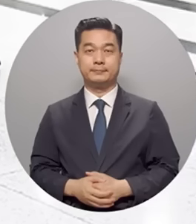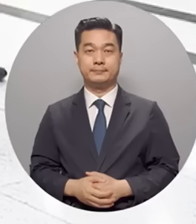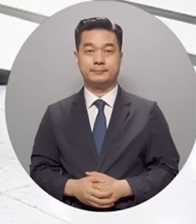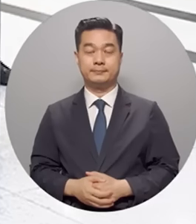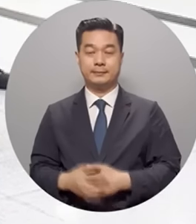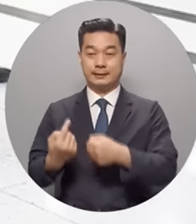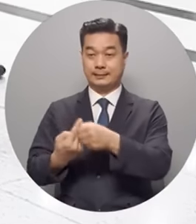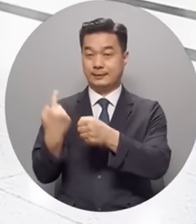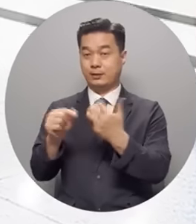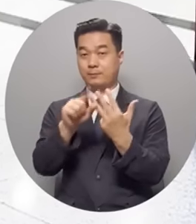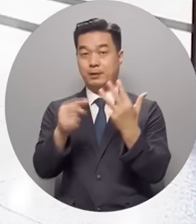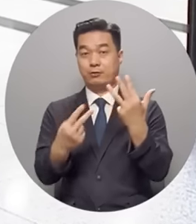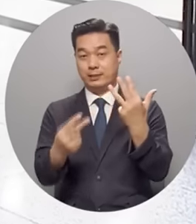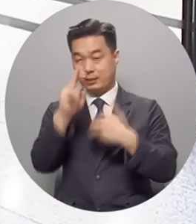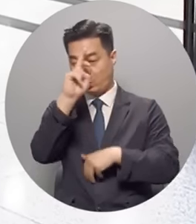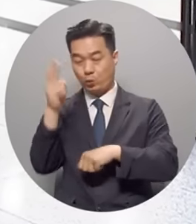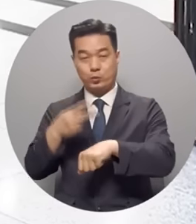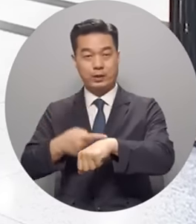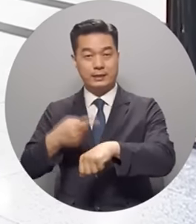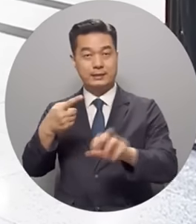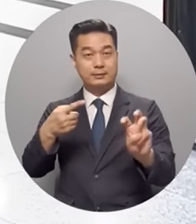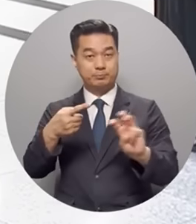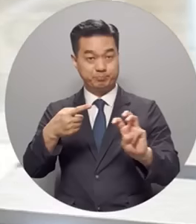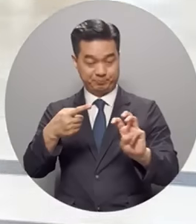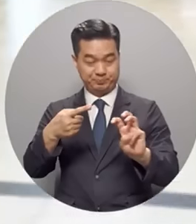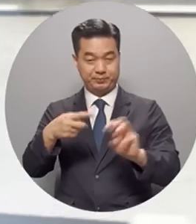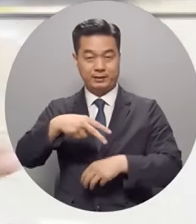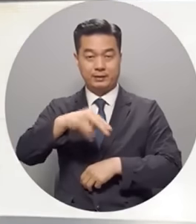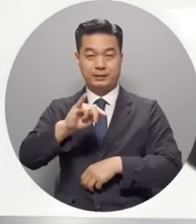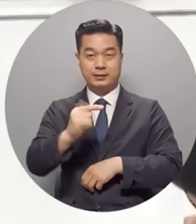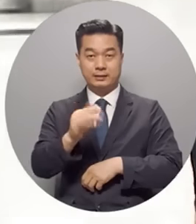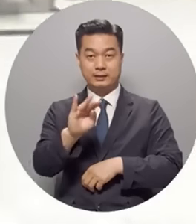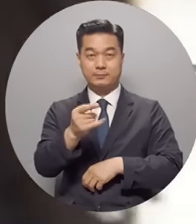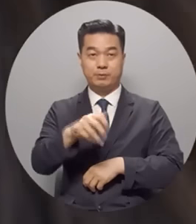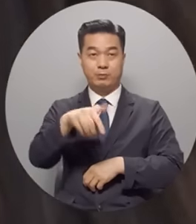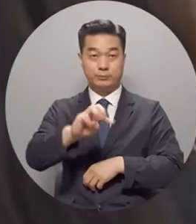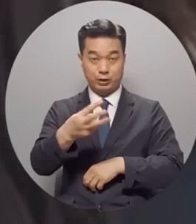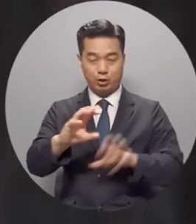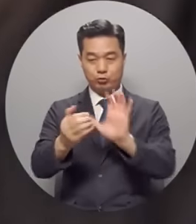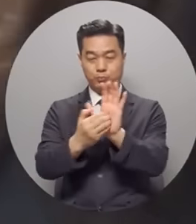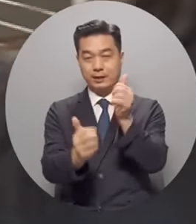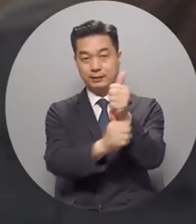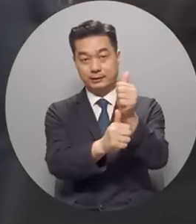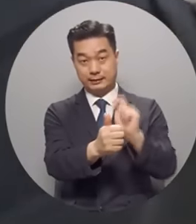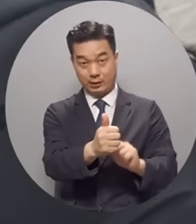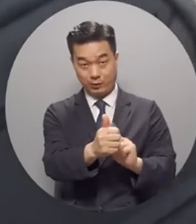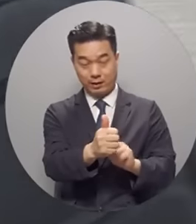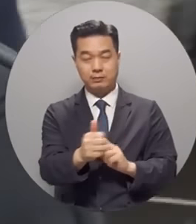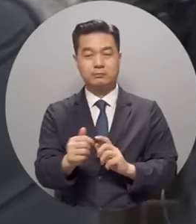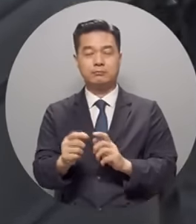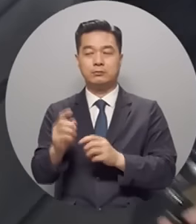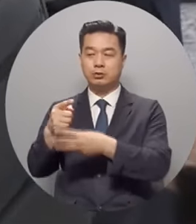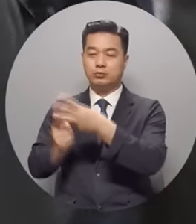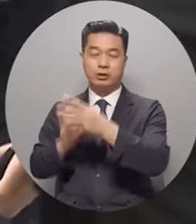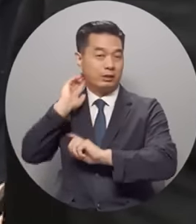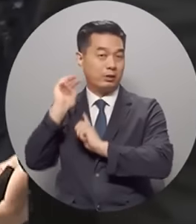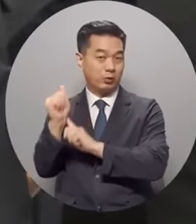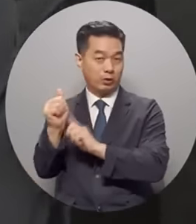작년 8월 2일 오후 1시 30분, 신범철 당시 국방부 차관은 윤석열 대통령의 개인 휴대전화로 먼저